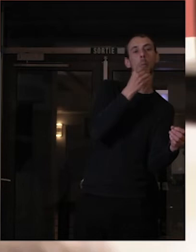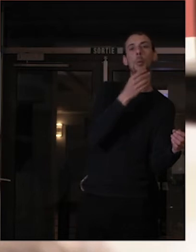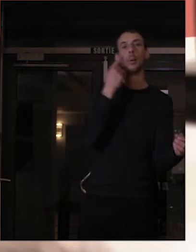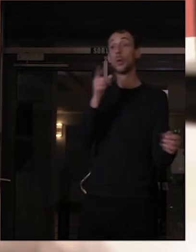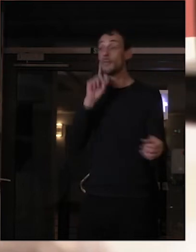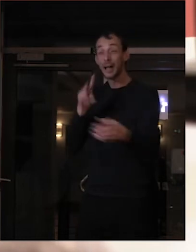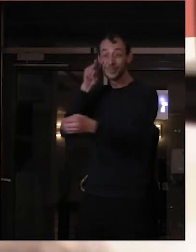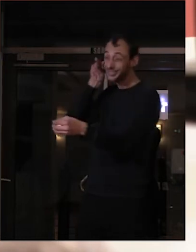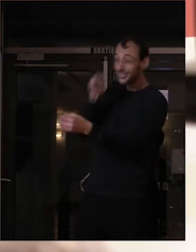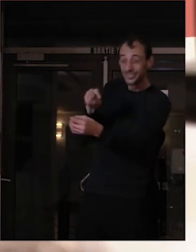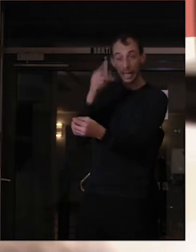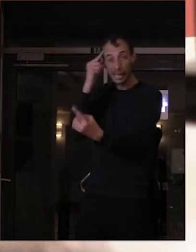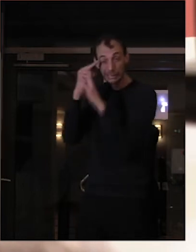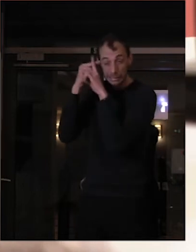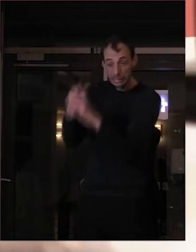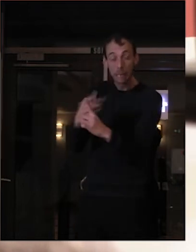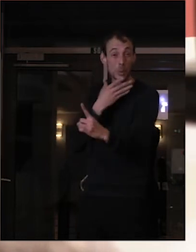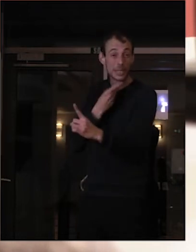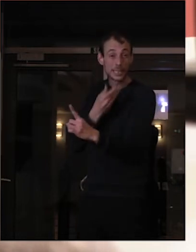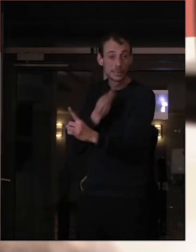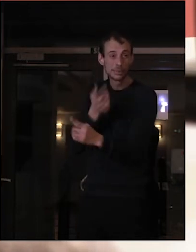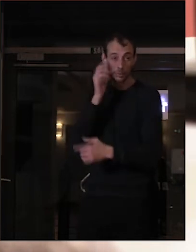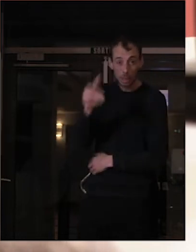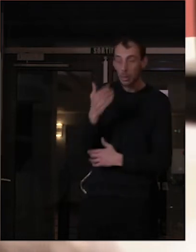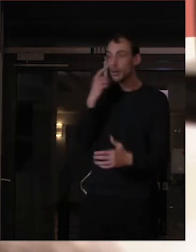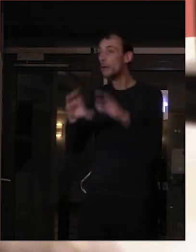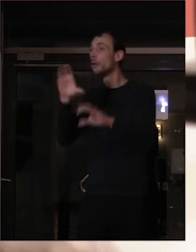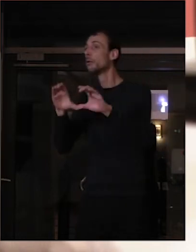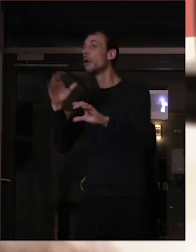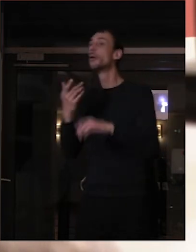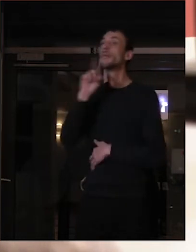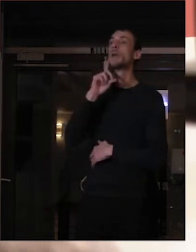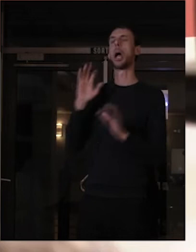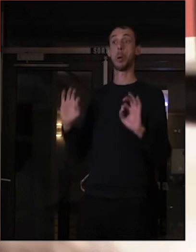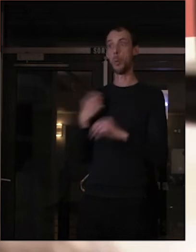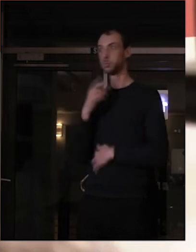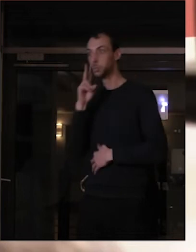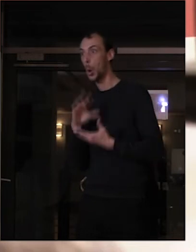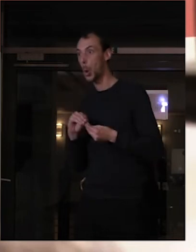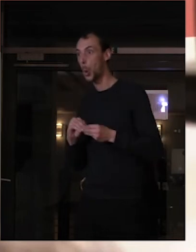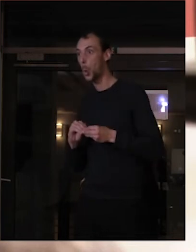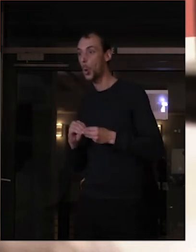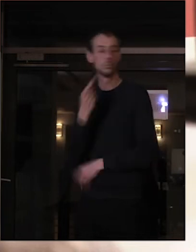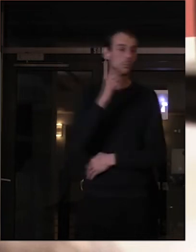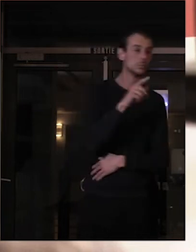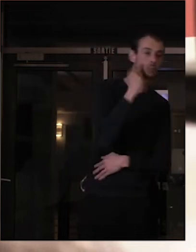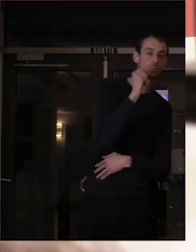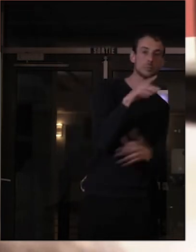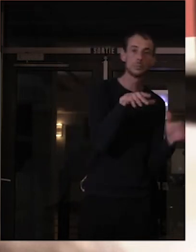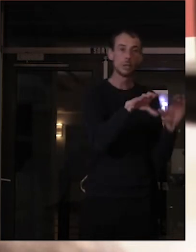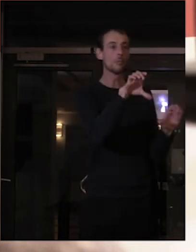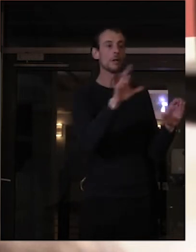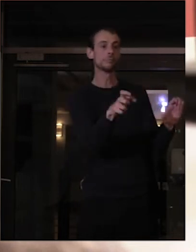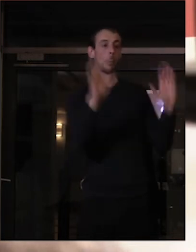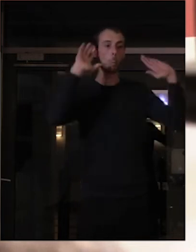sexualisé, et que donc un logo posé sur une fesse de fille, ça pose un problème. Quant à le même logo posé sur une fesse de garçon, ne soulève pas